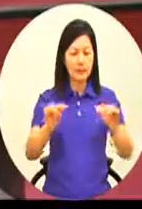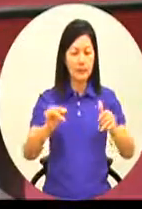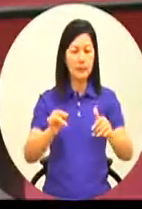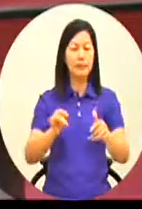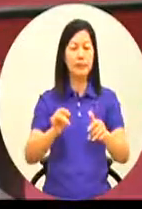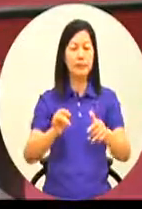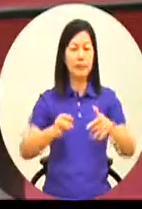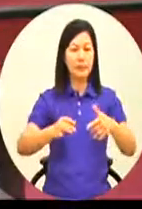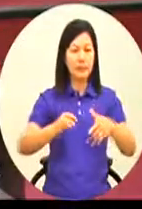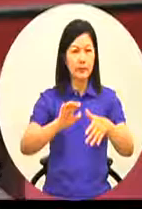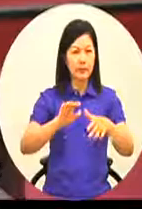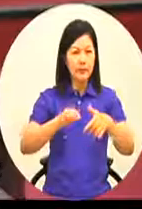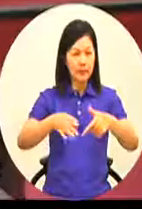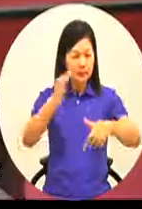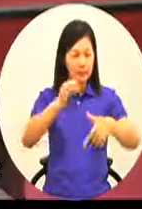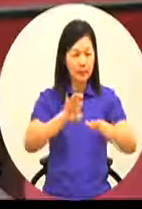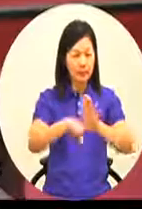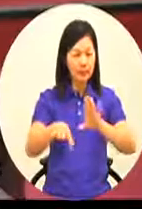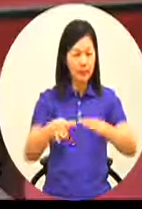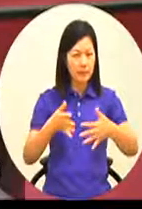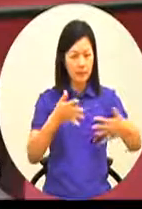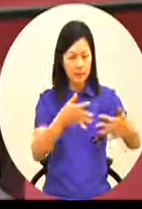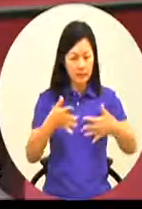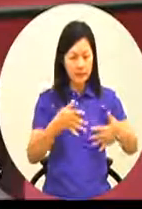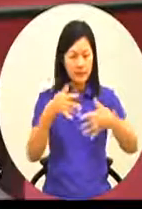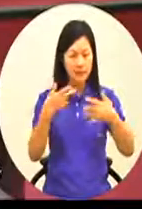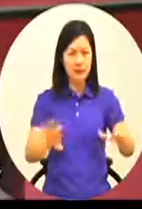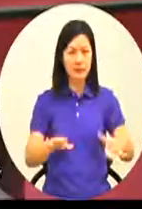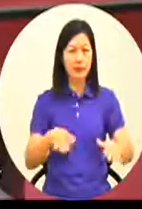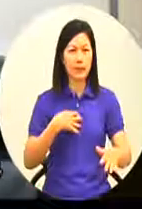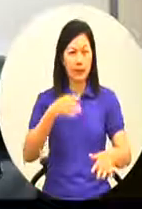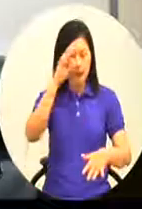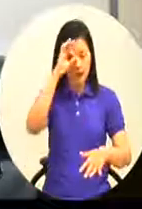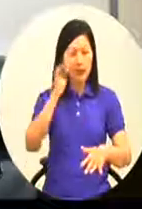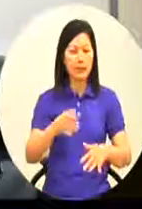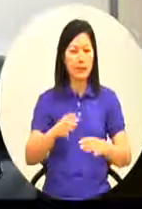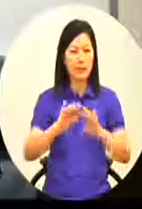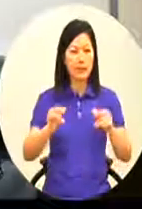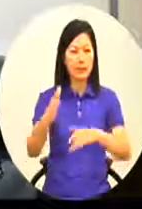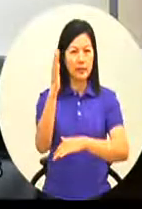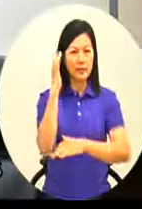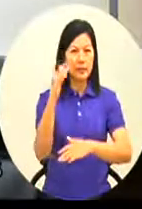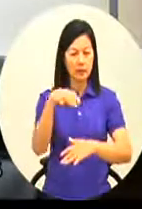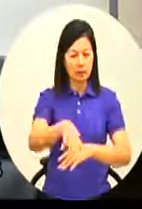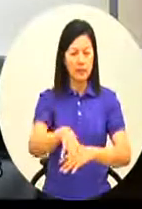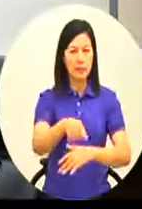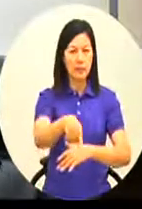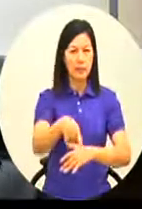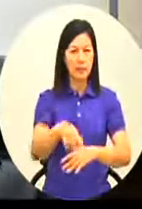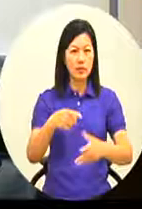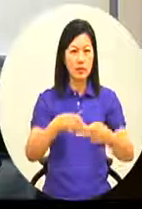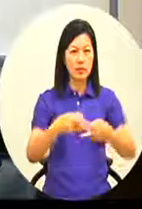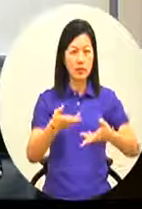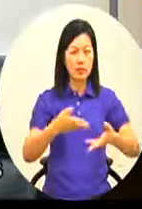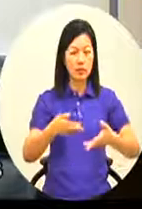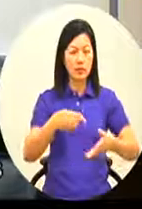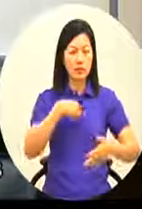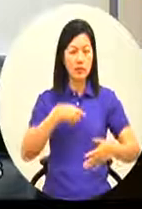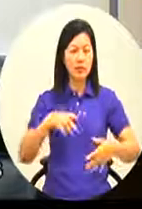涨也咨询了非常的多，我看我们地政局局长是这次公务部门楼主啊